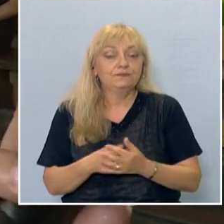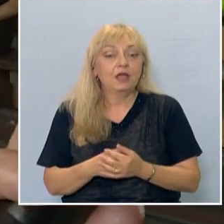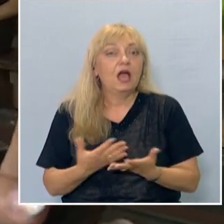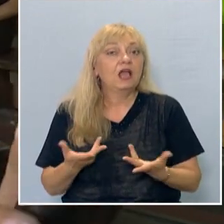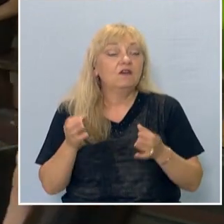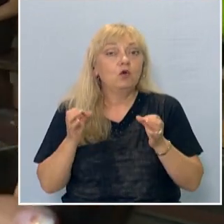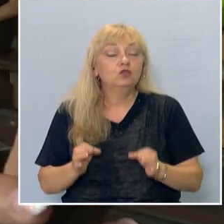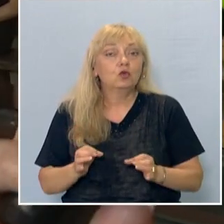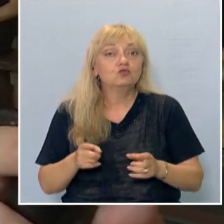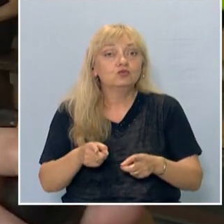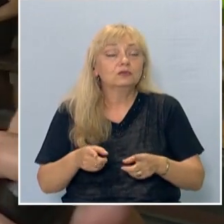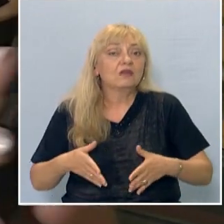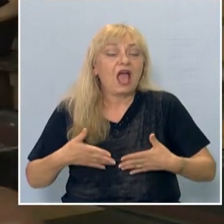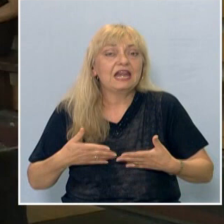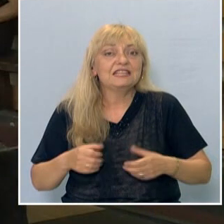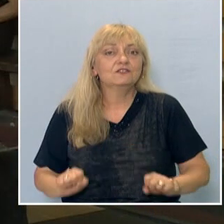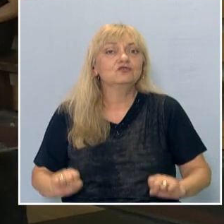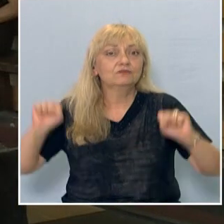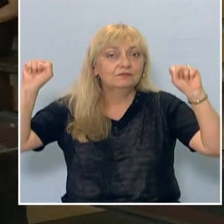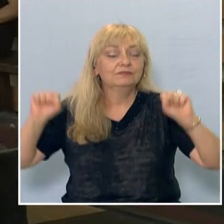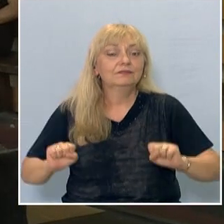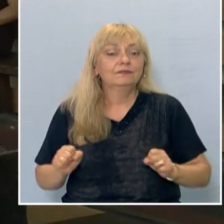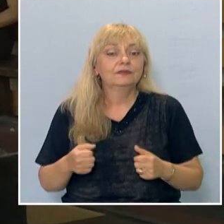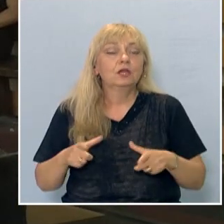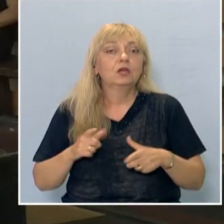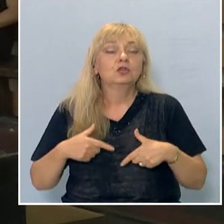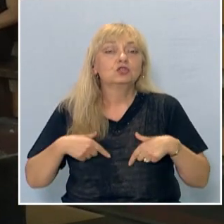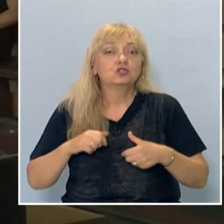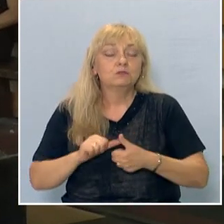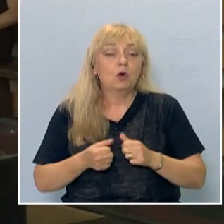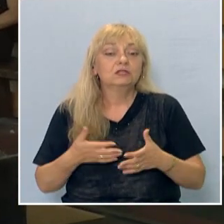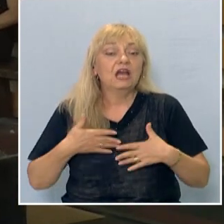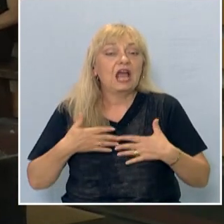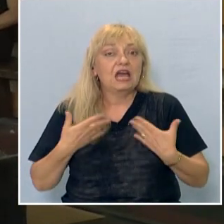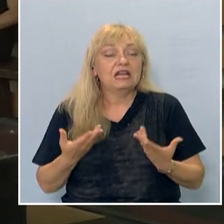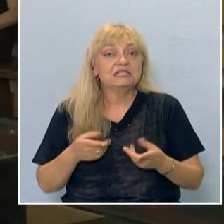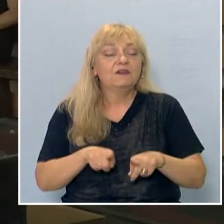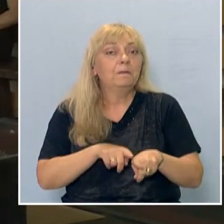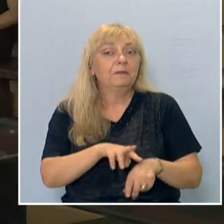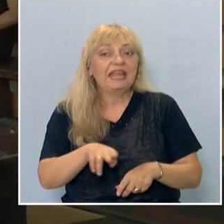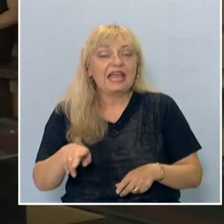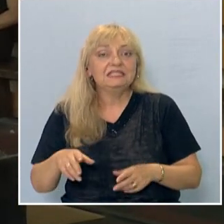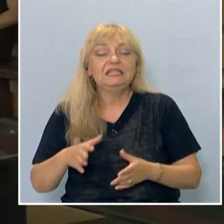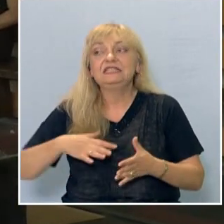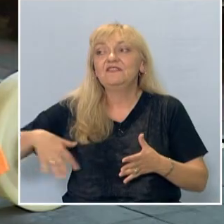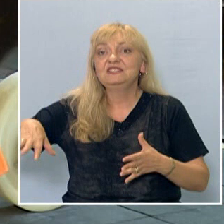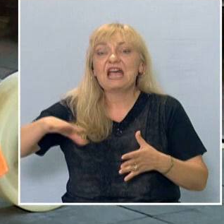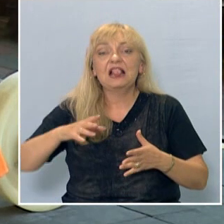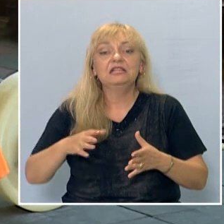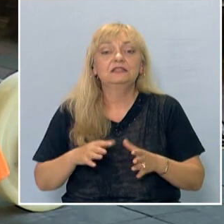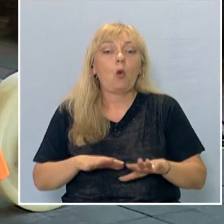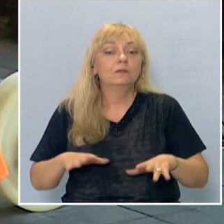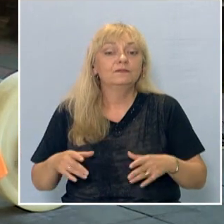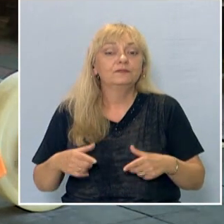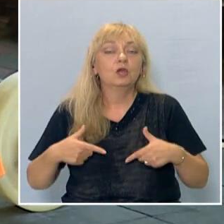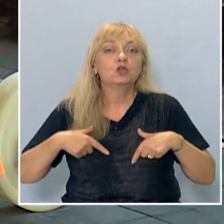в вдигането на тежести? Ми спорта ми харесва, приятелите тук в залата, обстановката. Спорта